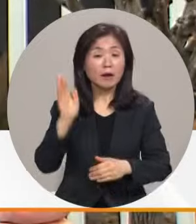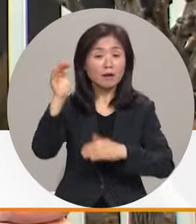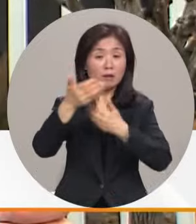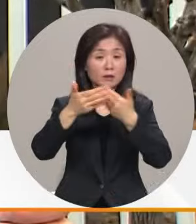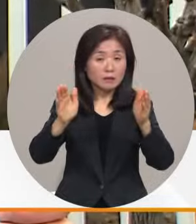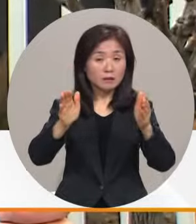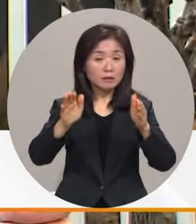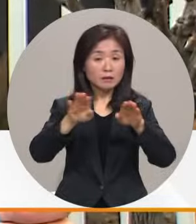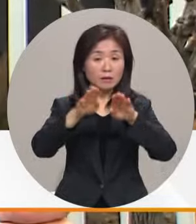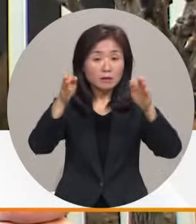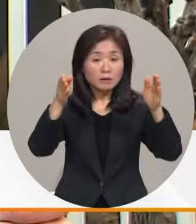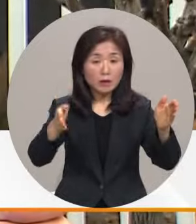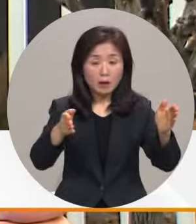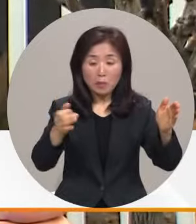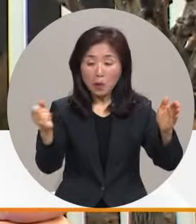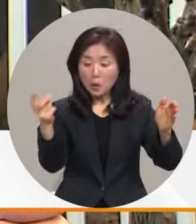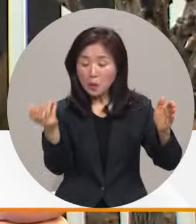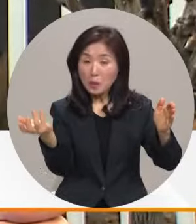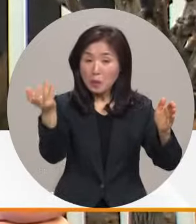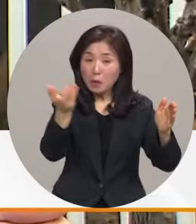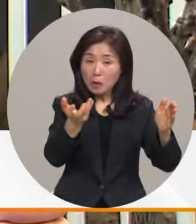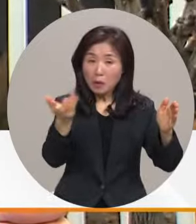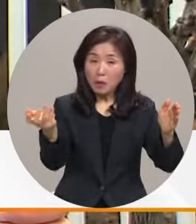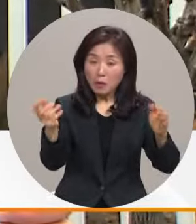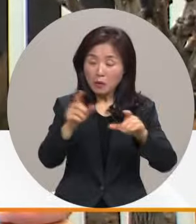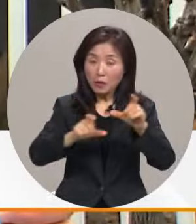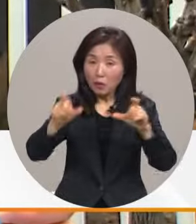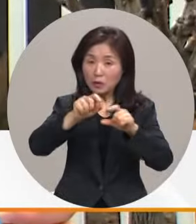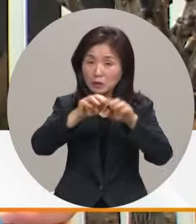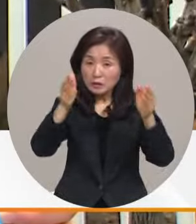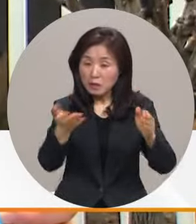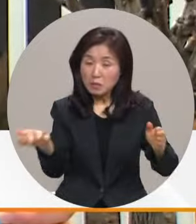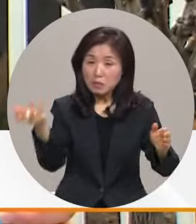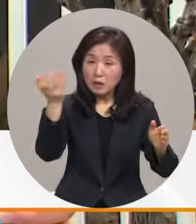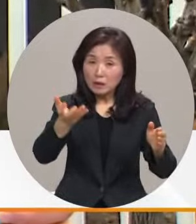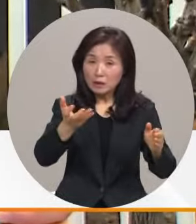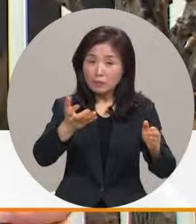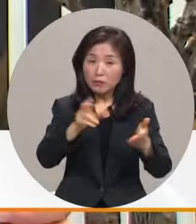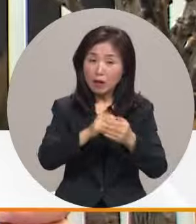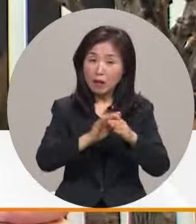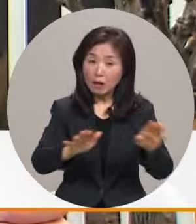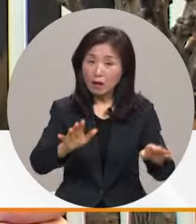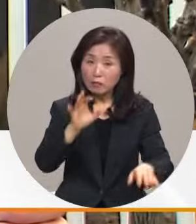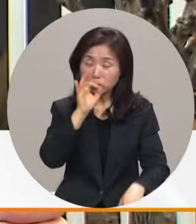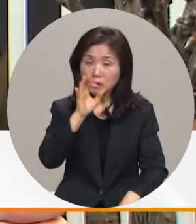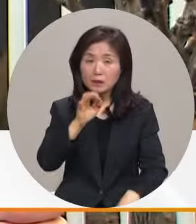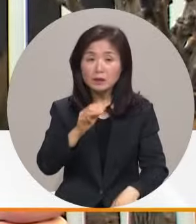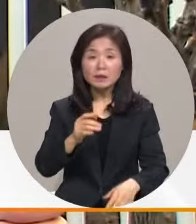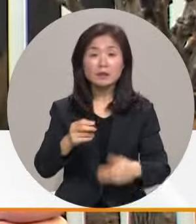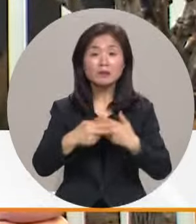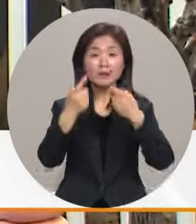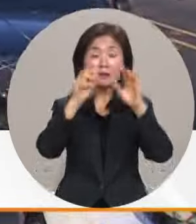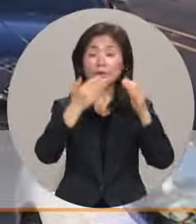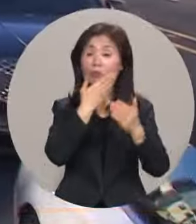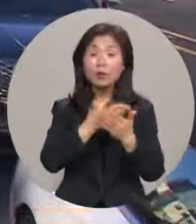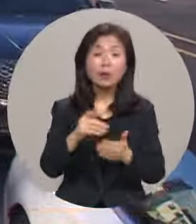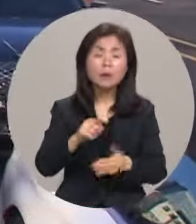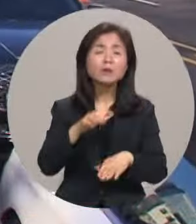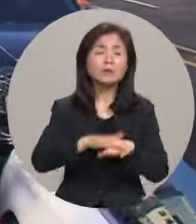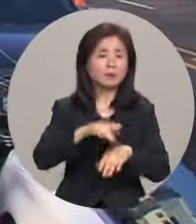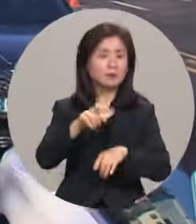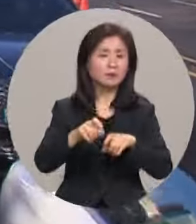수 있는 문제가 아니라 는 실습이 중요한 사항 아니겠습니까 엉망이 될 것으로 생각하고